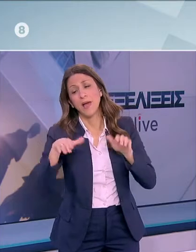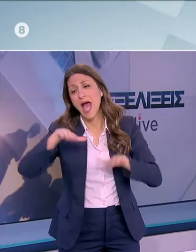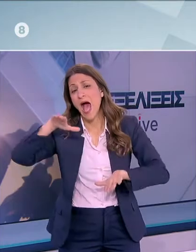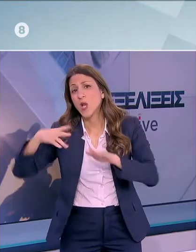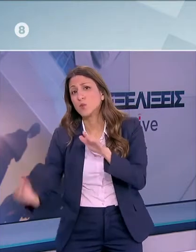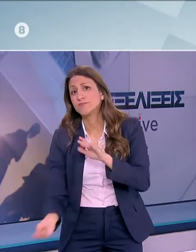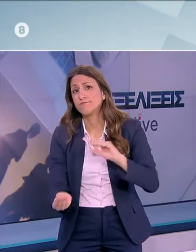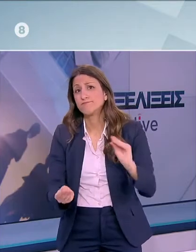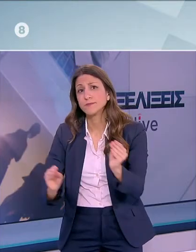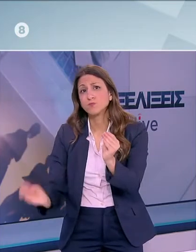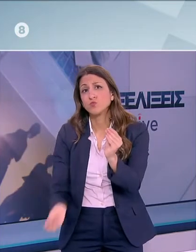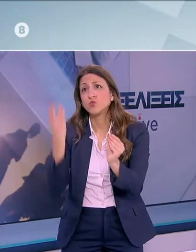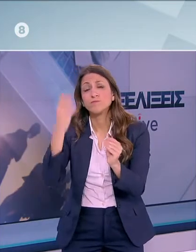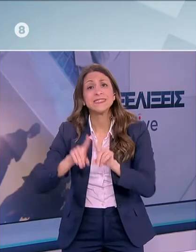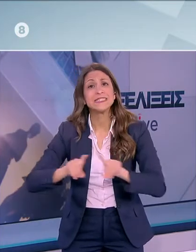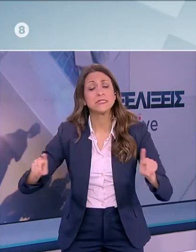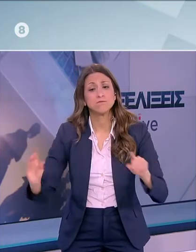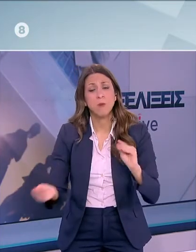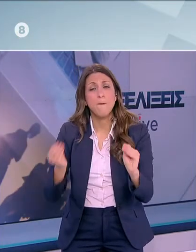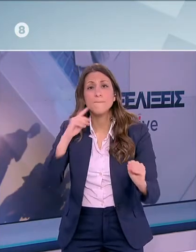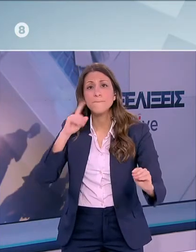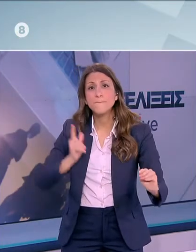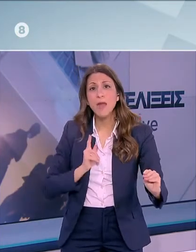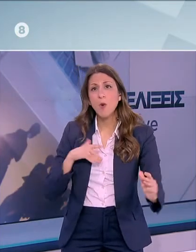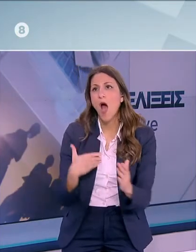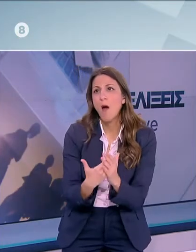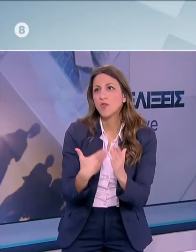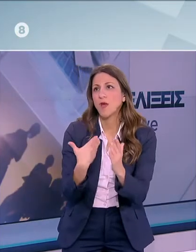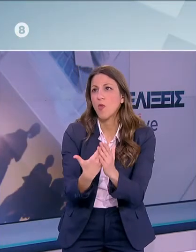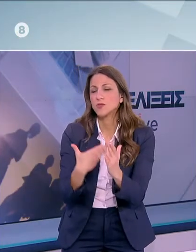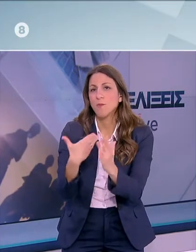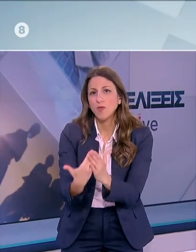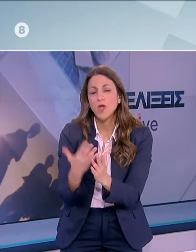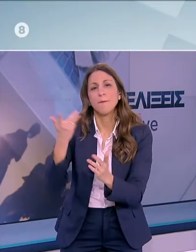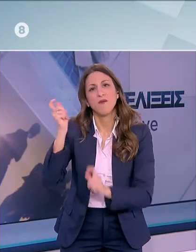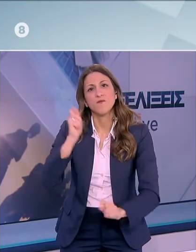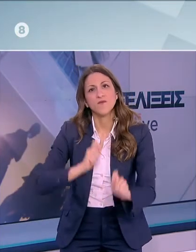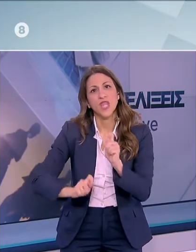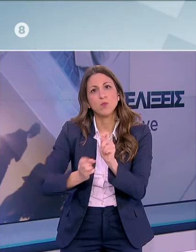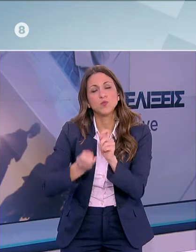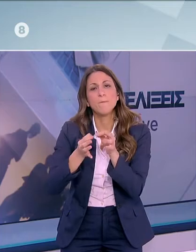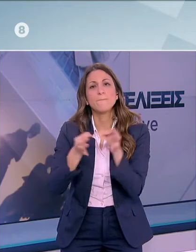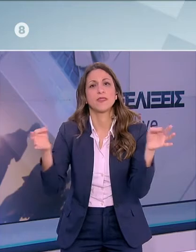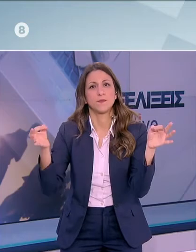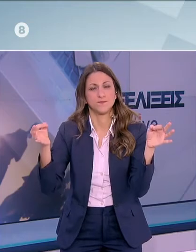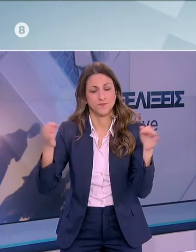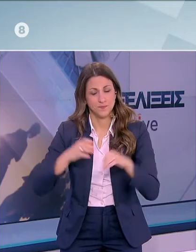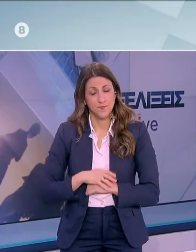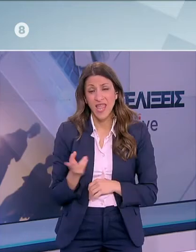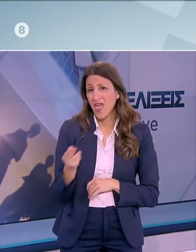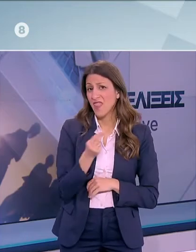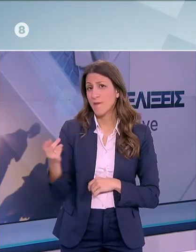επιδημιολογικά δεδομένα και τα περαιτέρω στοιχεία που θα εμφανίζονται καθημερινά. Το ζητούμενο είναι η κατάλληλη χρονική